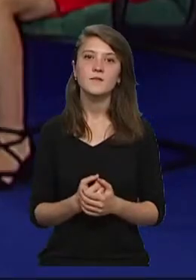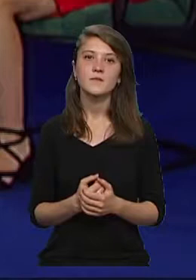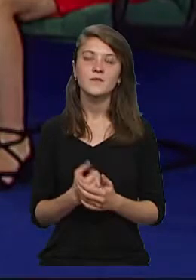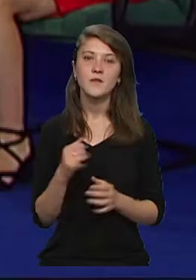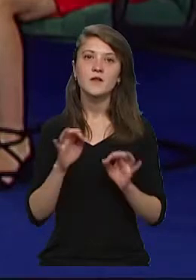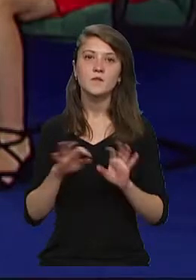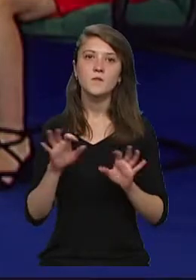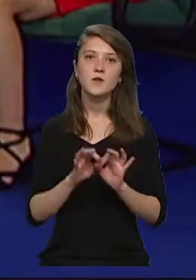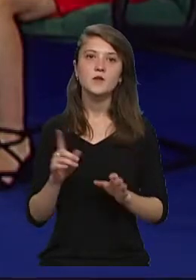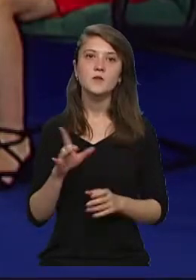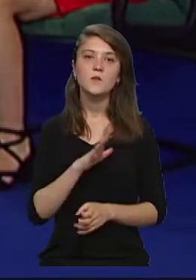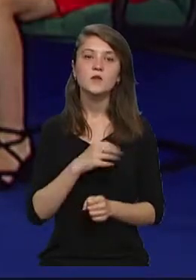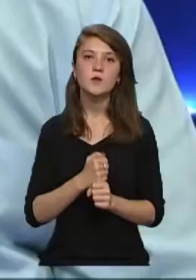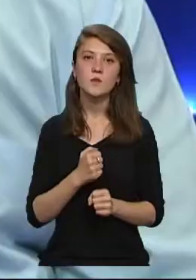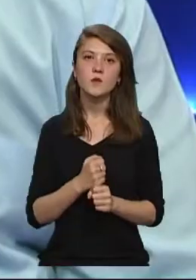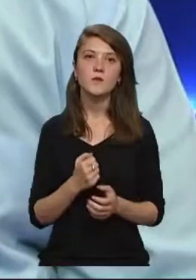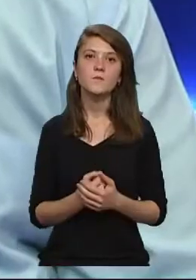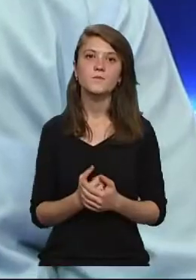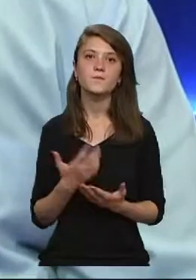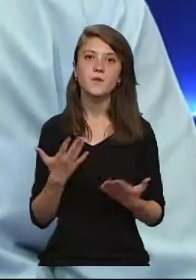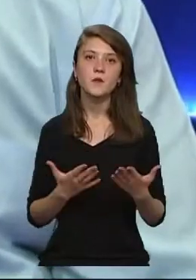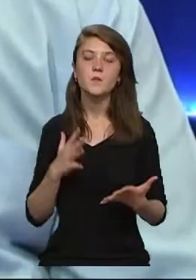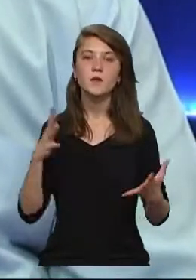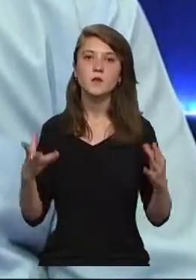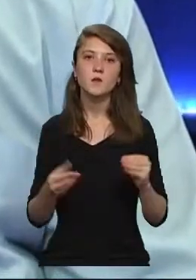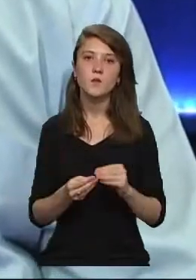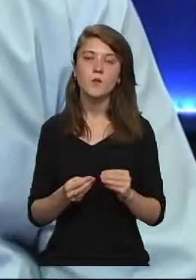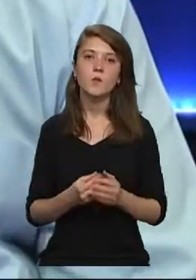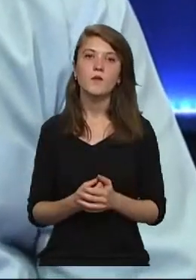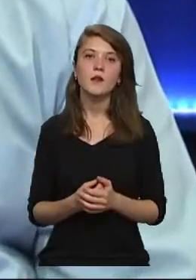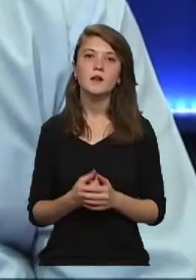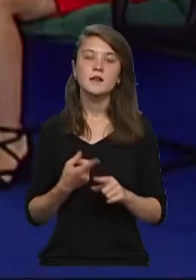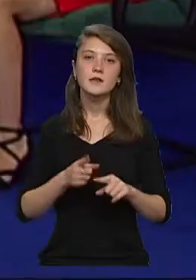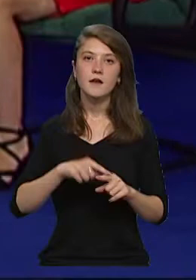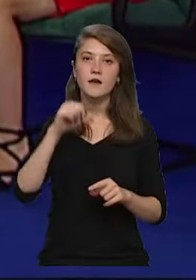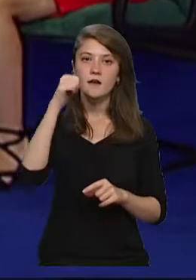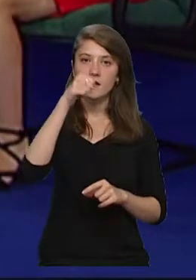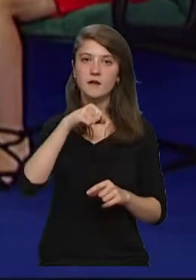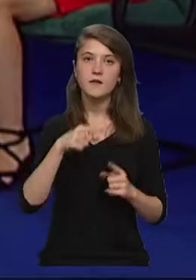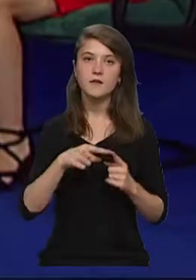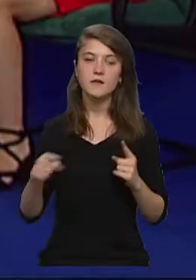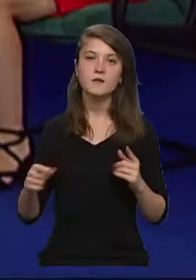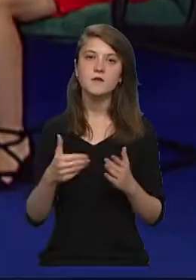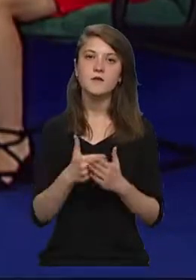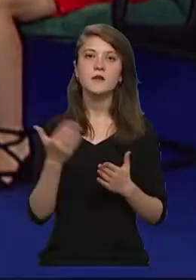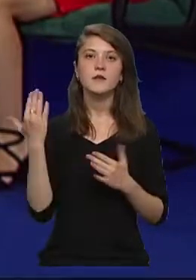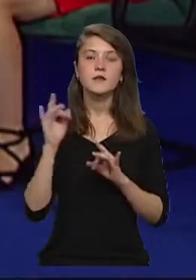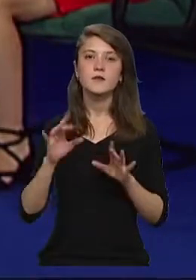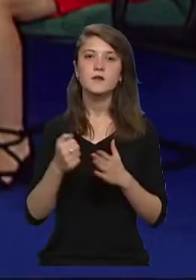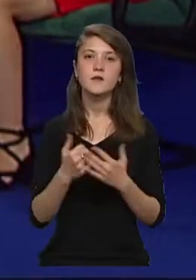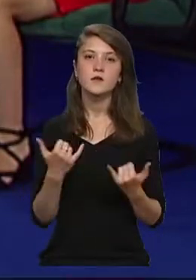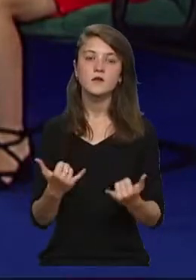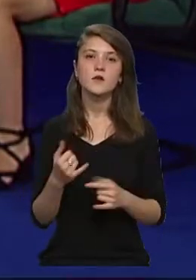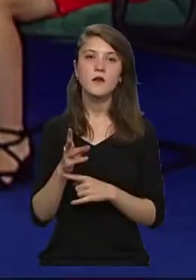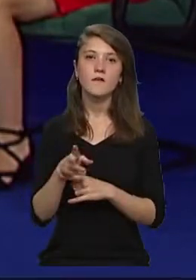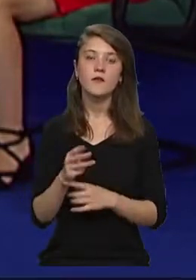і розповідали, що було зроблено. Якщо підсумовувати цей рік, що вже ось, ну, від тих звітів до сьогоднішнього